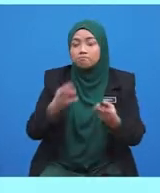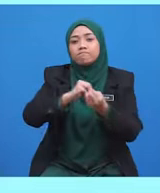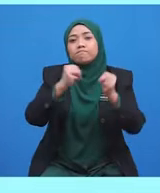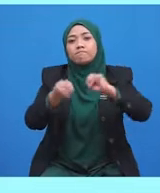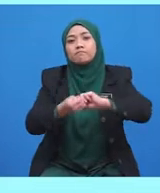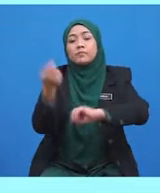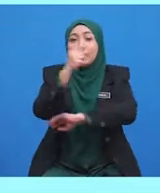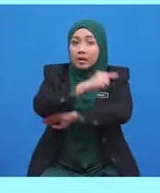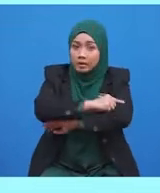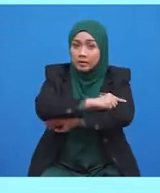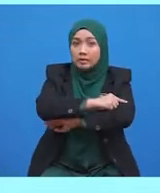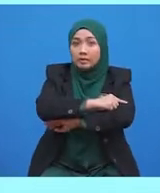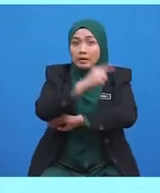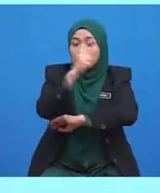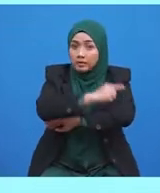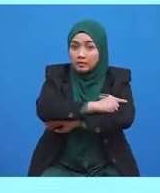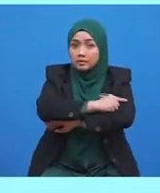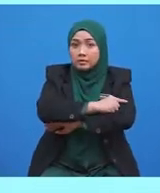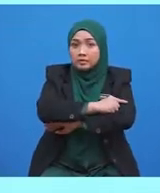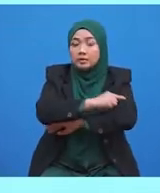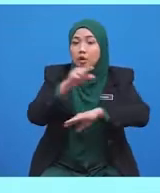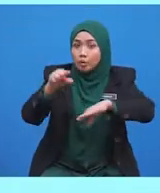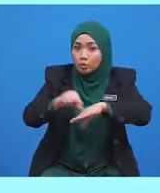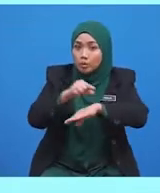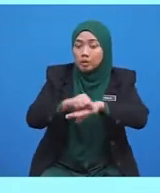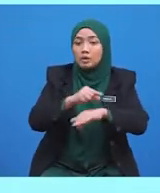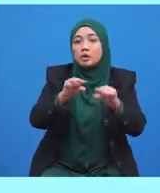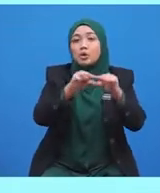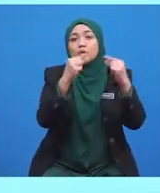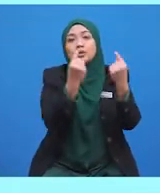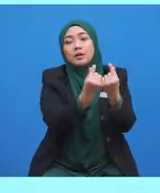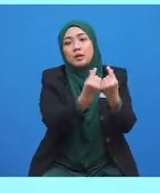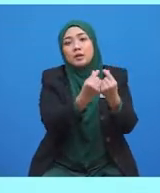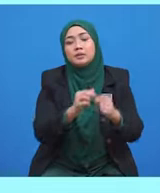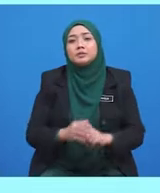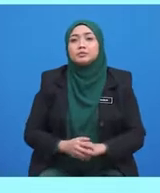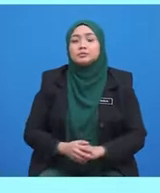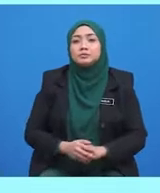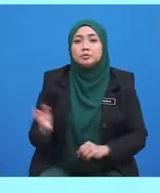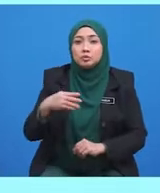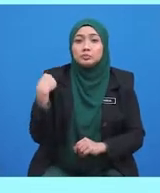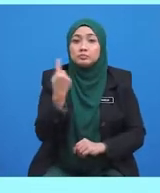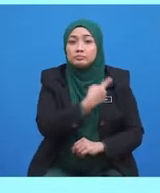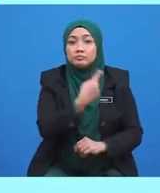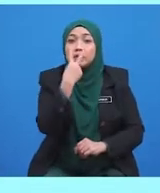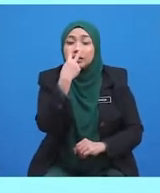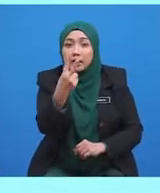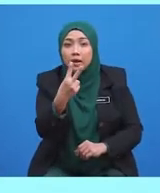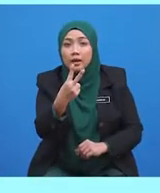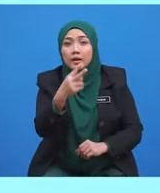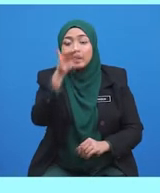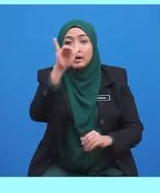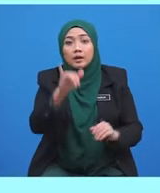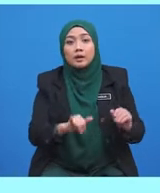menyelesaikan masalah harian melibatkan gundalan. Ayuh kita lihat paparan ini.